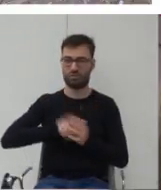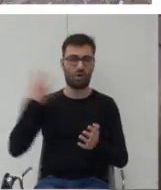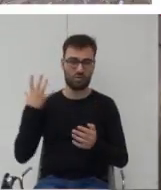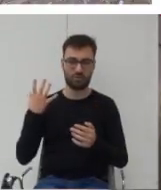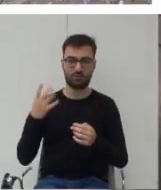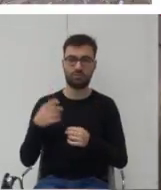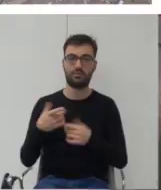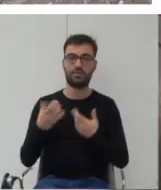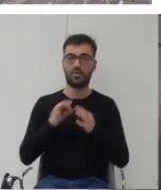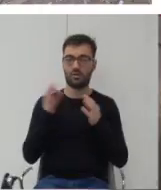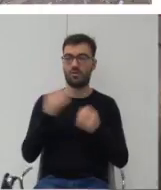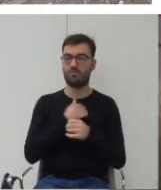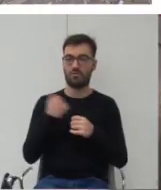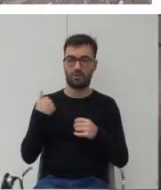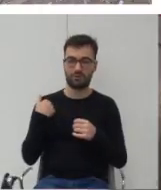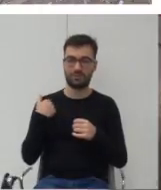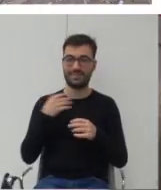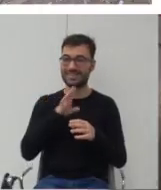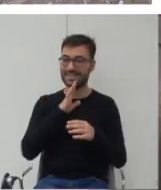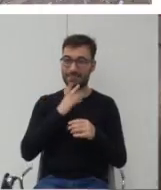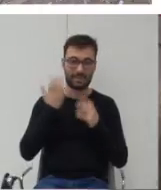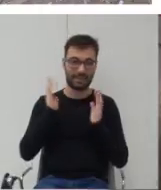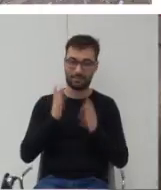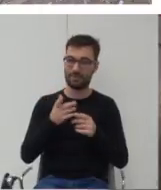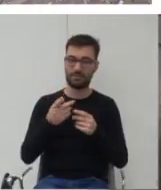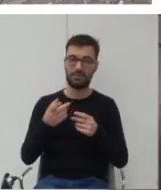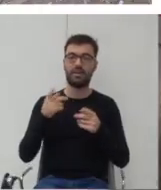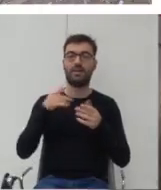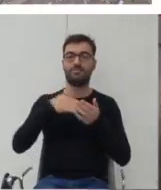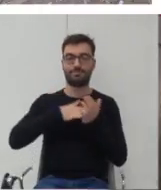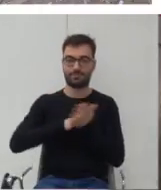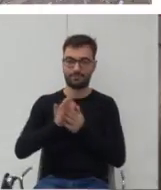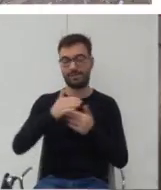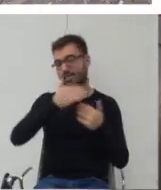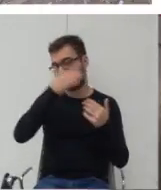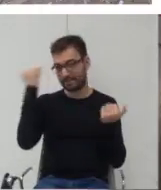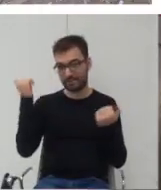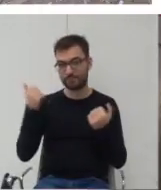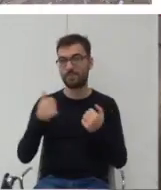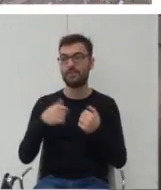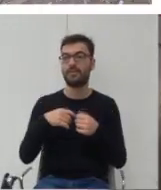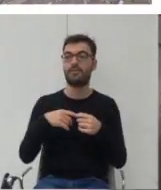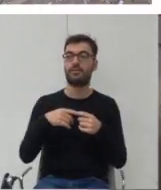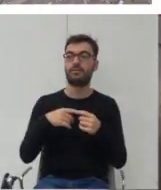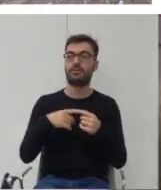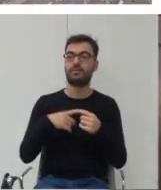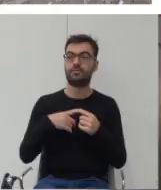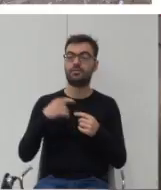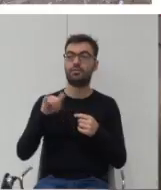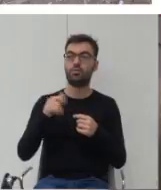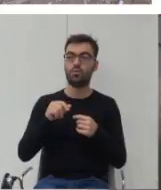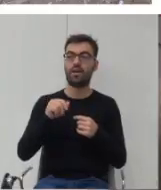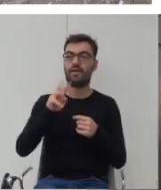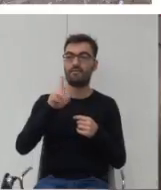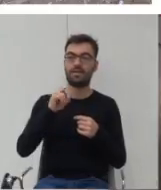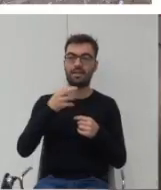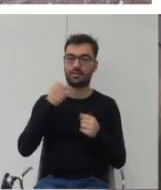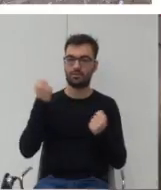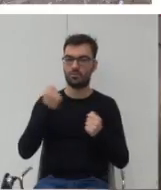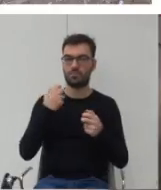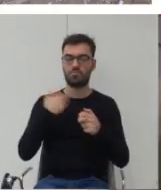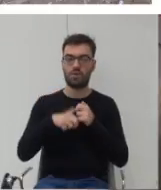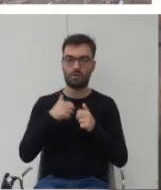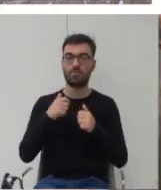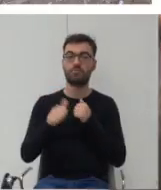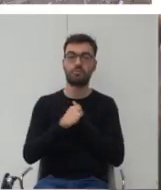Polsce w najbliższym czasie chyba nie zostanie wprowadzony, nie wiadomo. W każdym razie Julia Wygnańska mówi o bardzo dużym oporze,